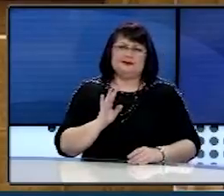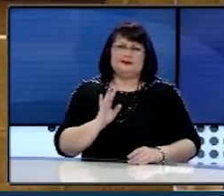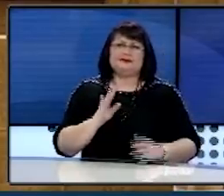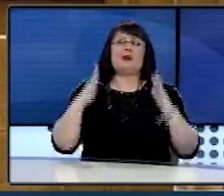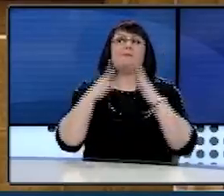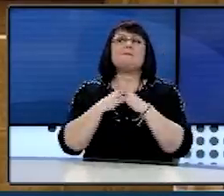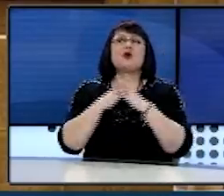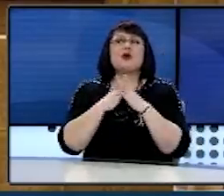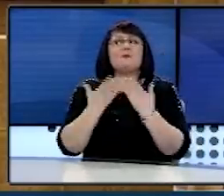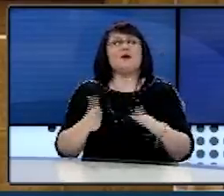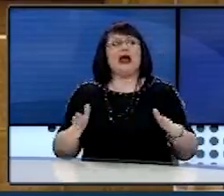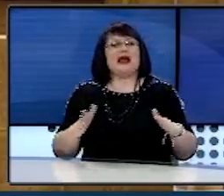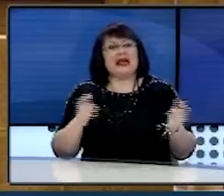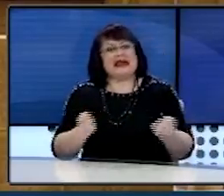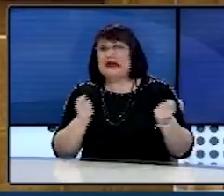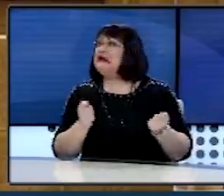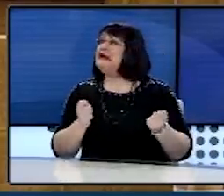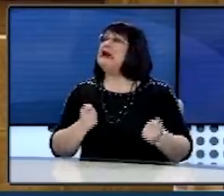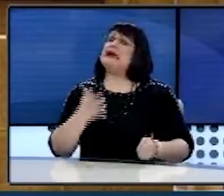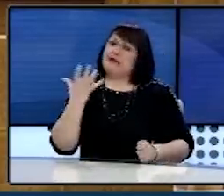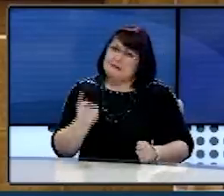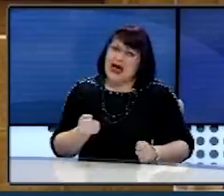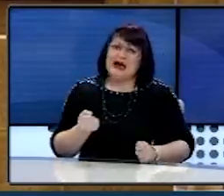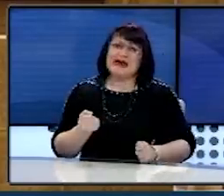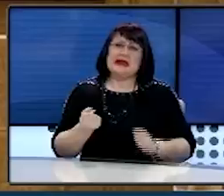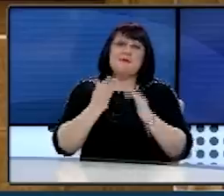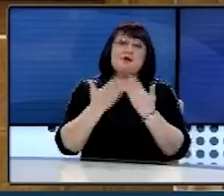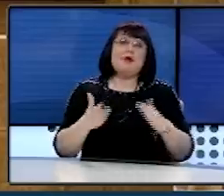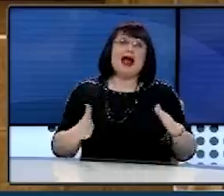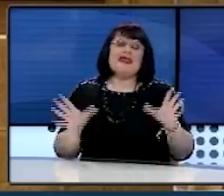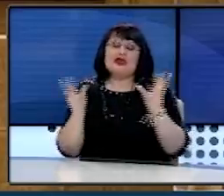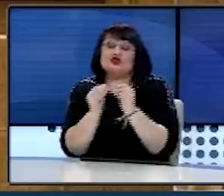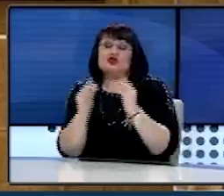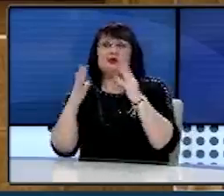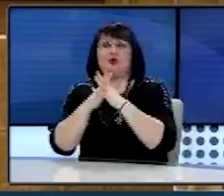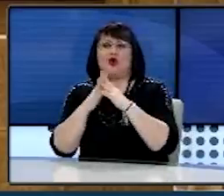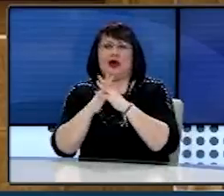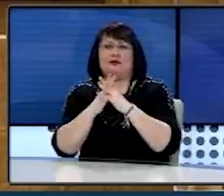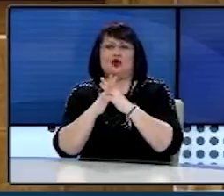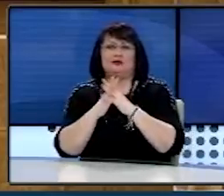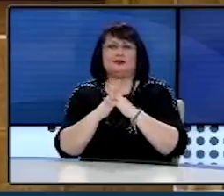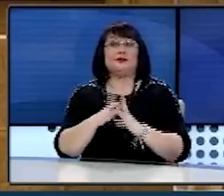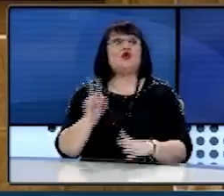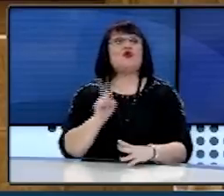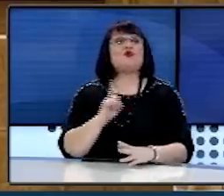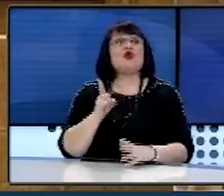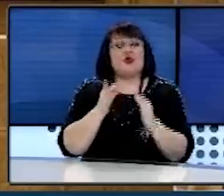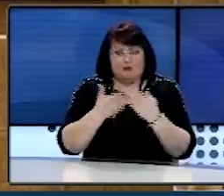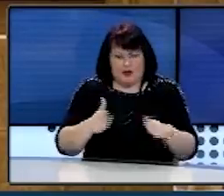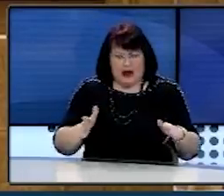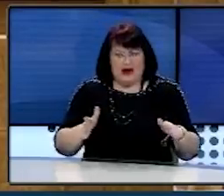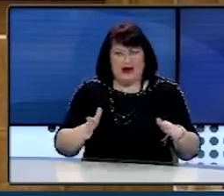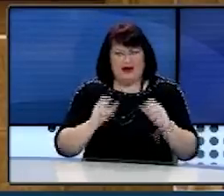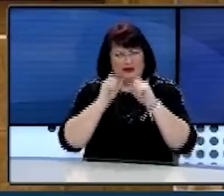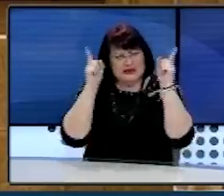υπάρχει ο πόλεμος της προπαγάνδας και υπάρχει και η προπαγάνδα του πολέμου. Και δεν είναι μόνο η προπαγάνδα, εδώ φτάσατε τώρα